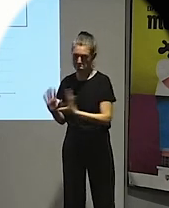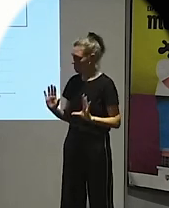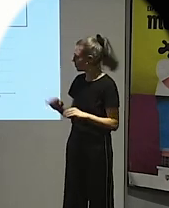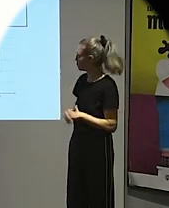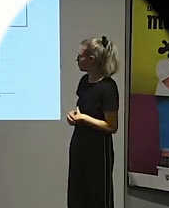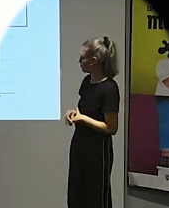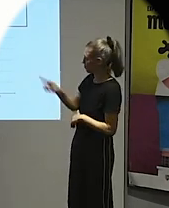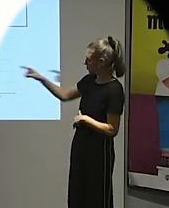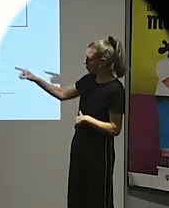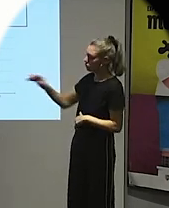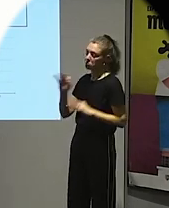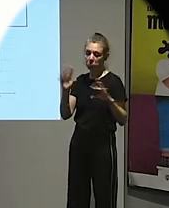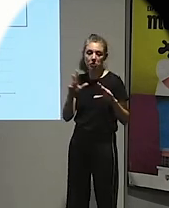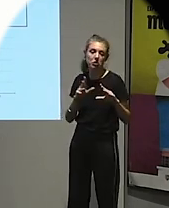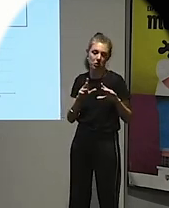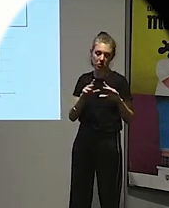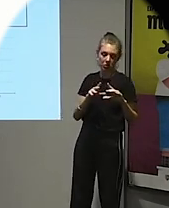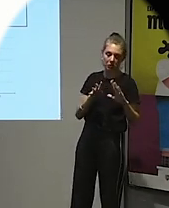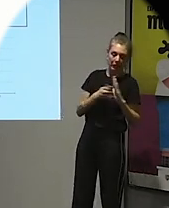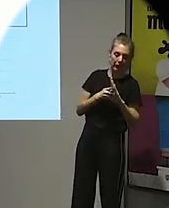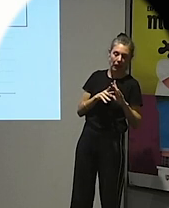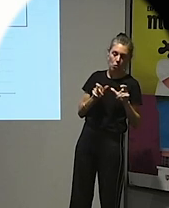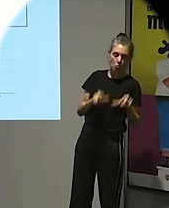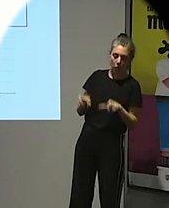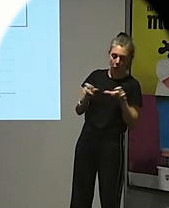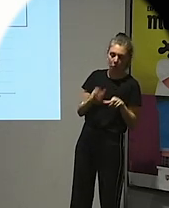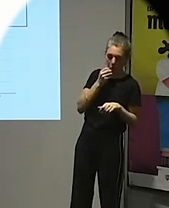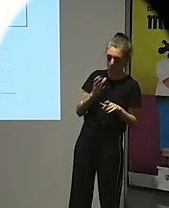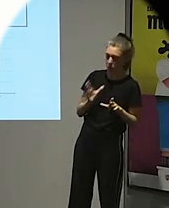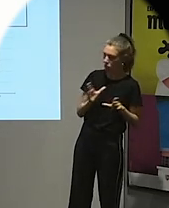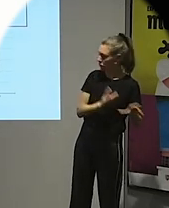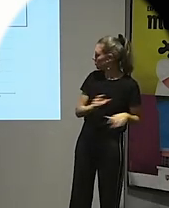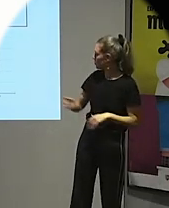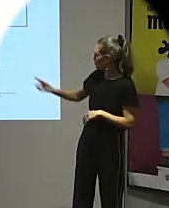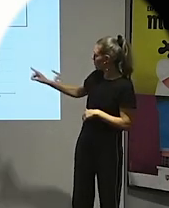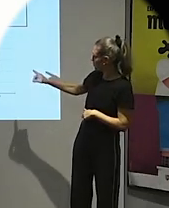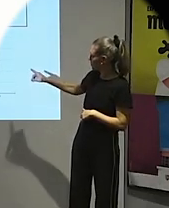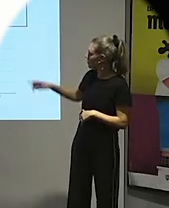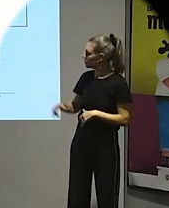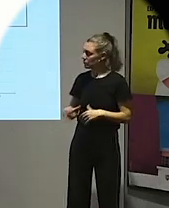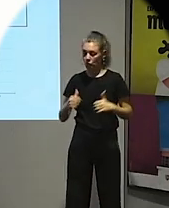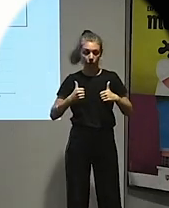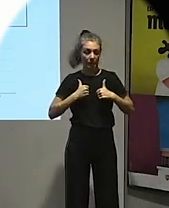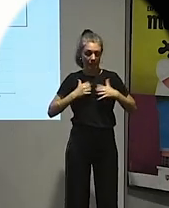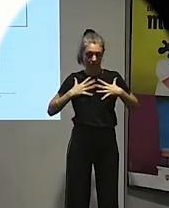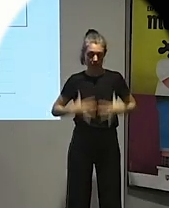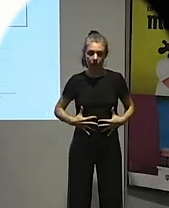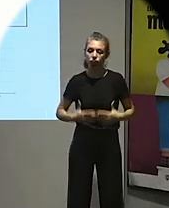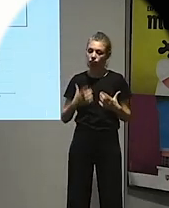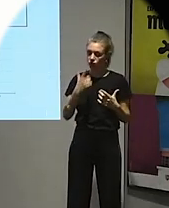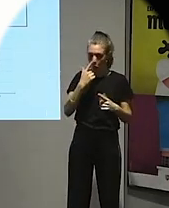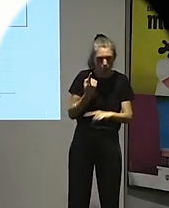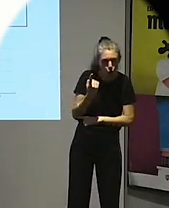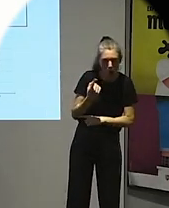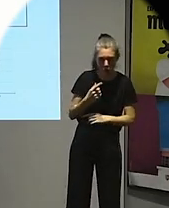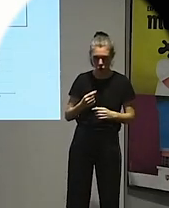mesure contrôle qui nous dit que le programme était suffisamment motivant. Et si on regarde l'évolution des scores physiques, l'endurance, la